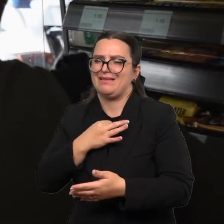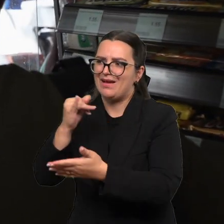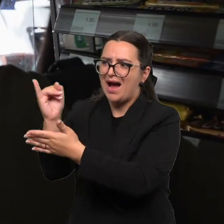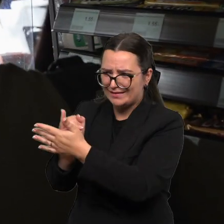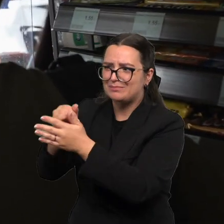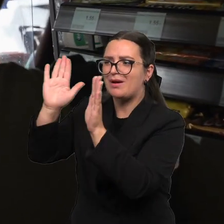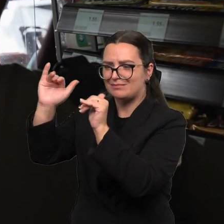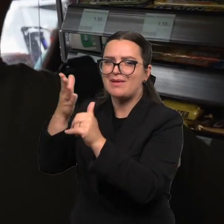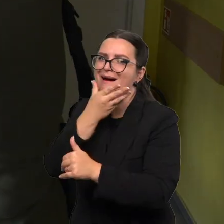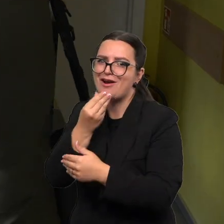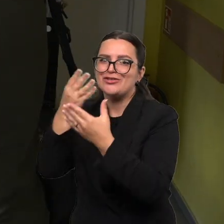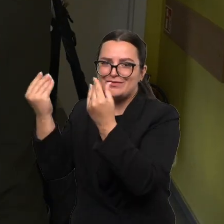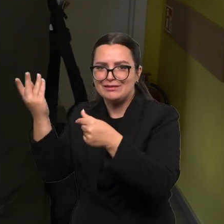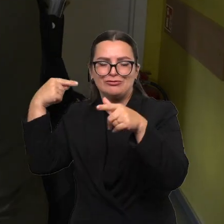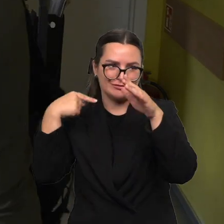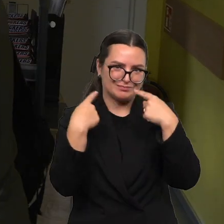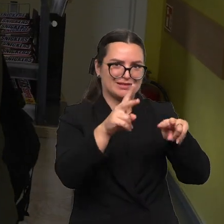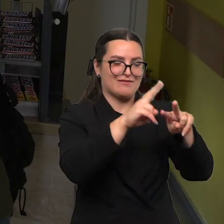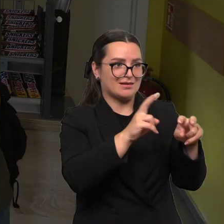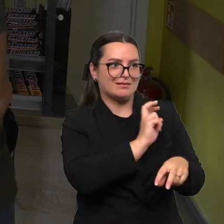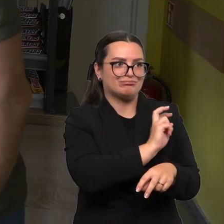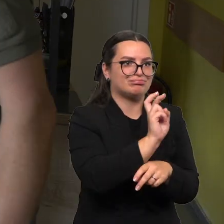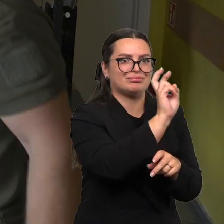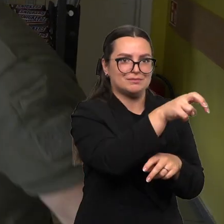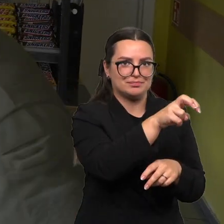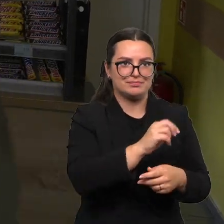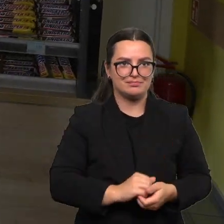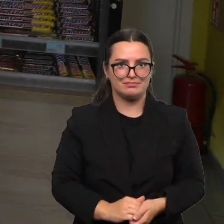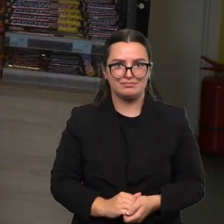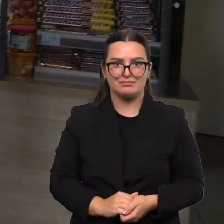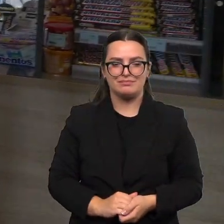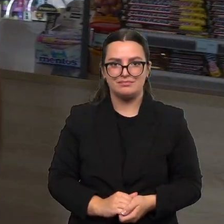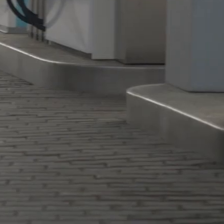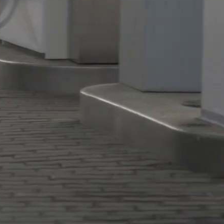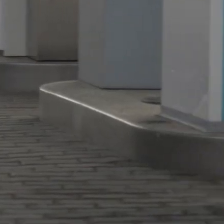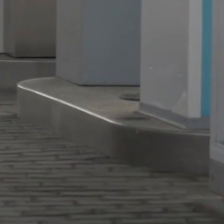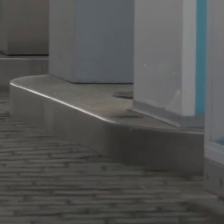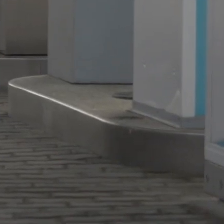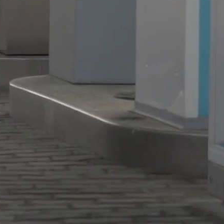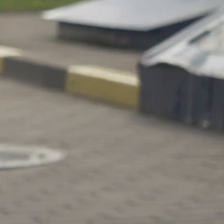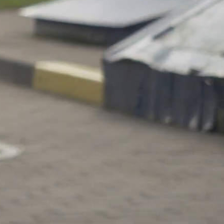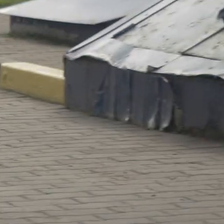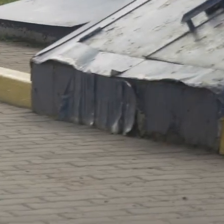darom? Nu ką, važiuojam tolyn. Atsiprašom, skubom. Geros jums dienos. Jo. Lekiam.